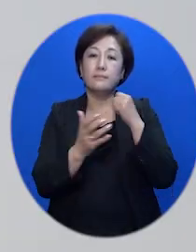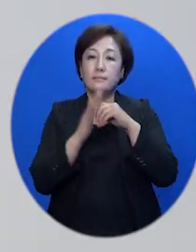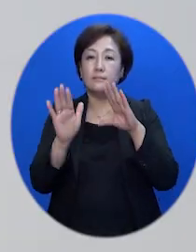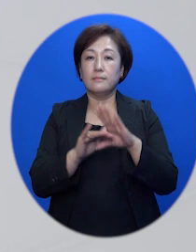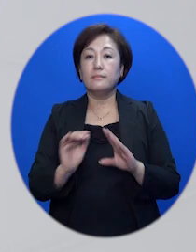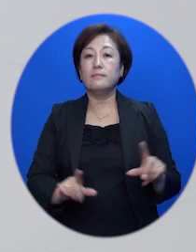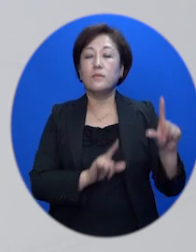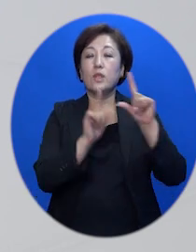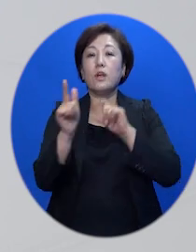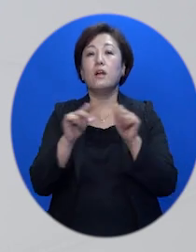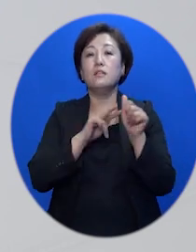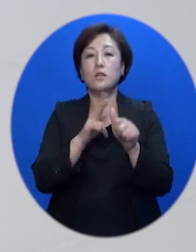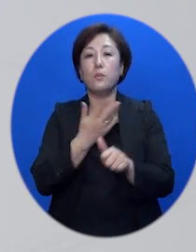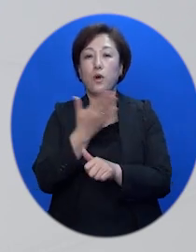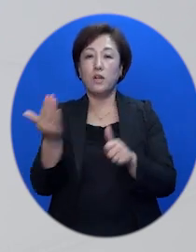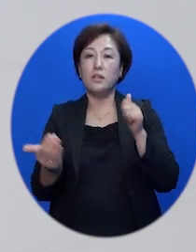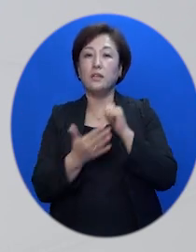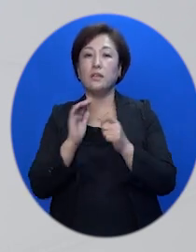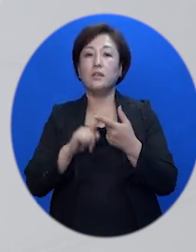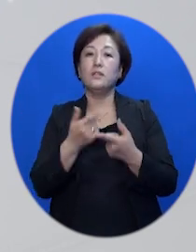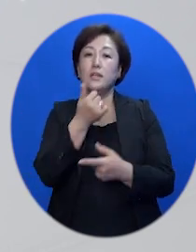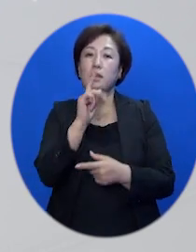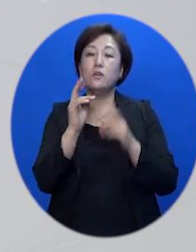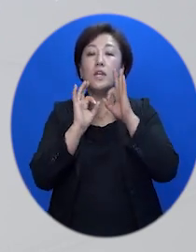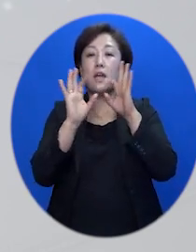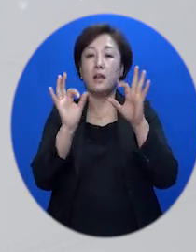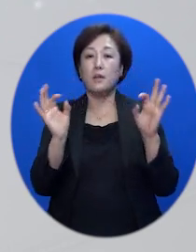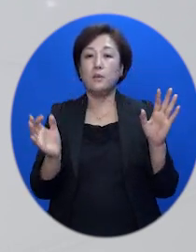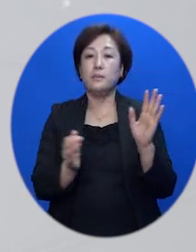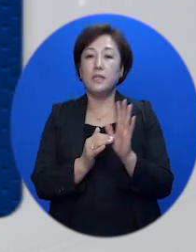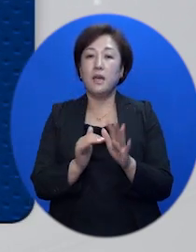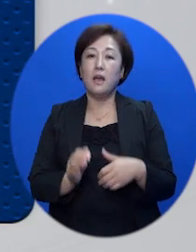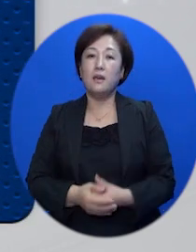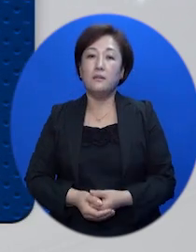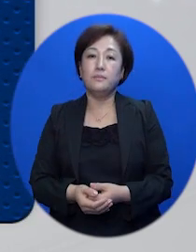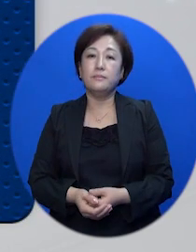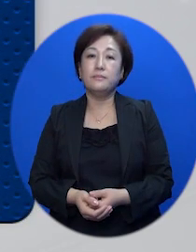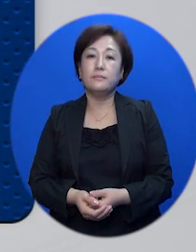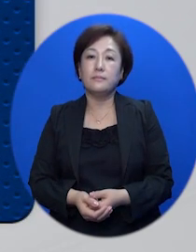울산의 문화와 생활 소식을 알려드리는 해우리 문화가 알림입니다.